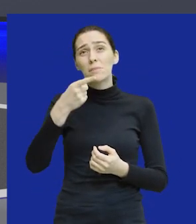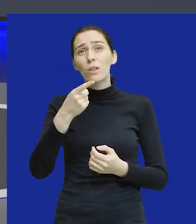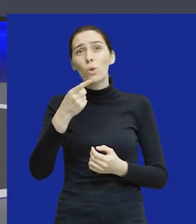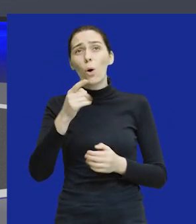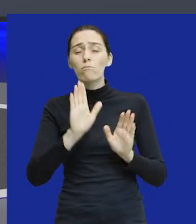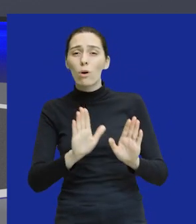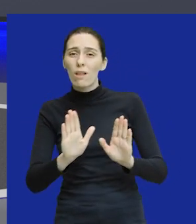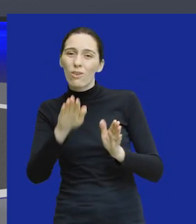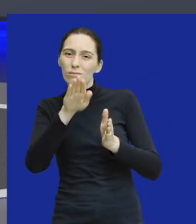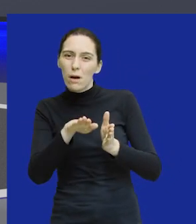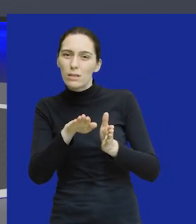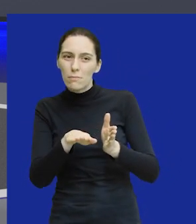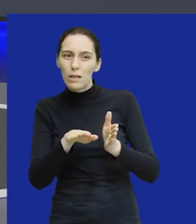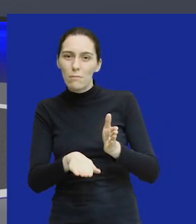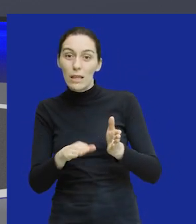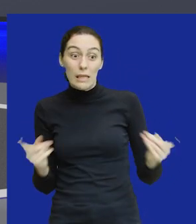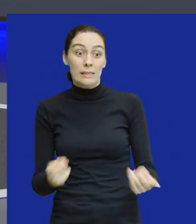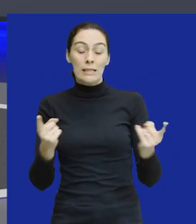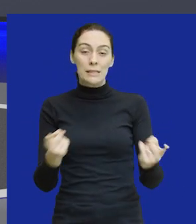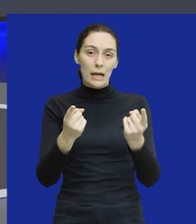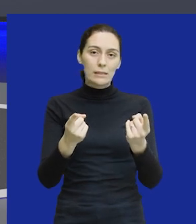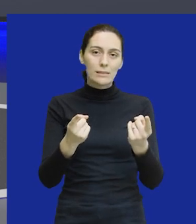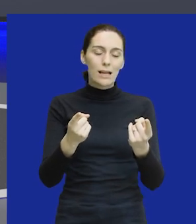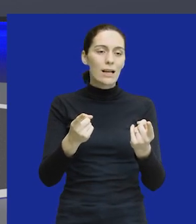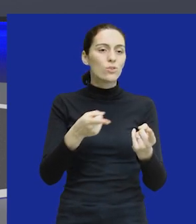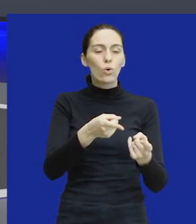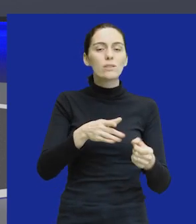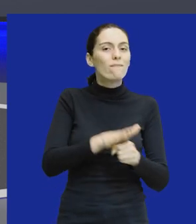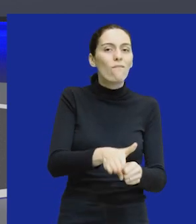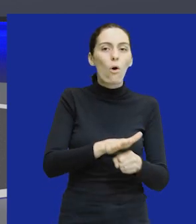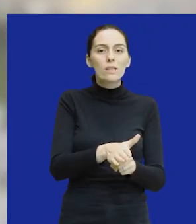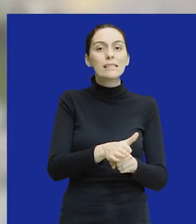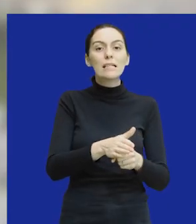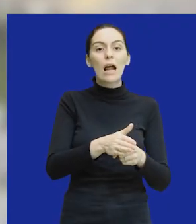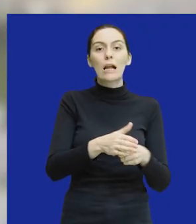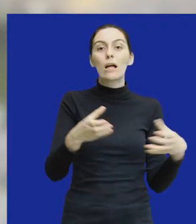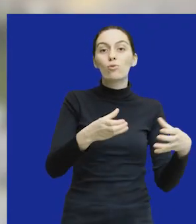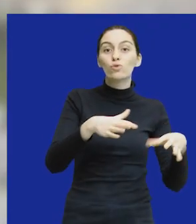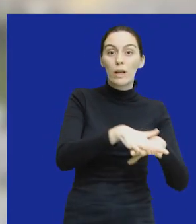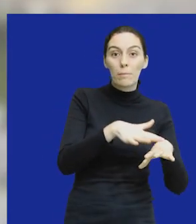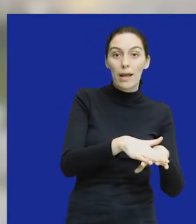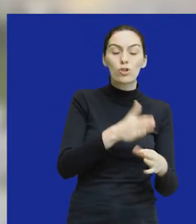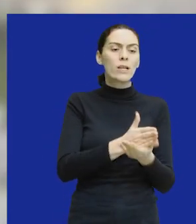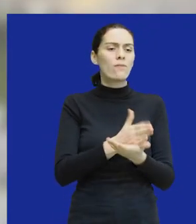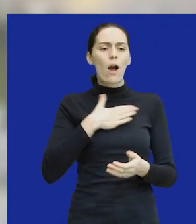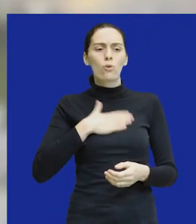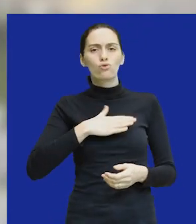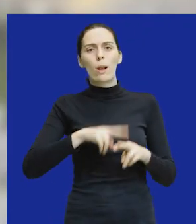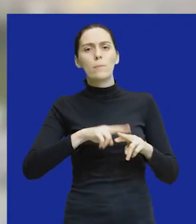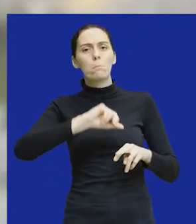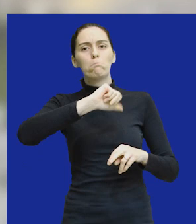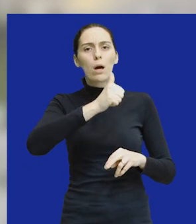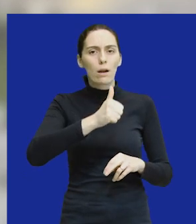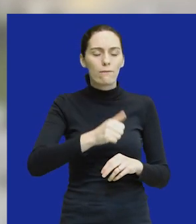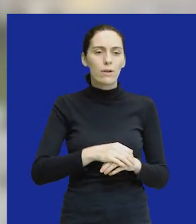splašnjava. Senzacija se forsira opet na društvenim mrežama. I svak želi biti taj prvi i